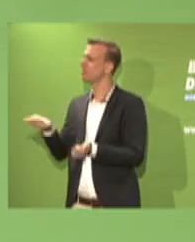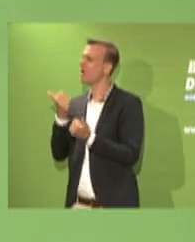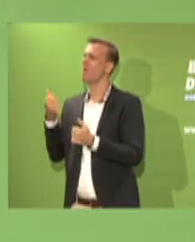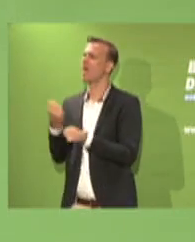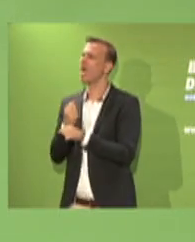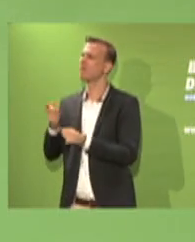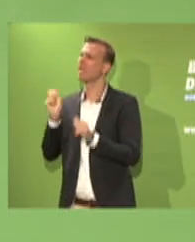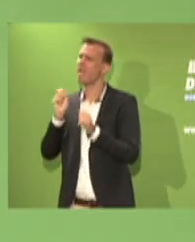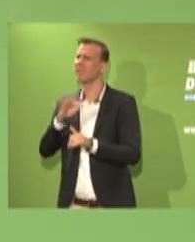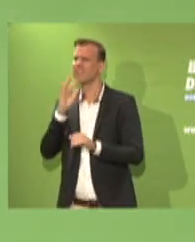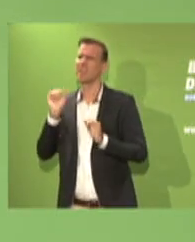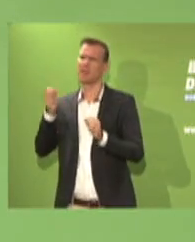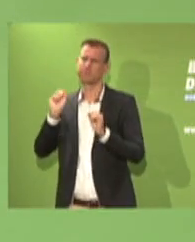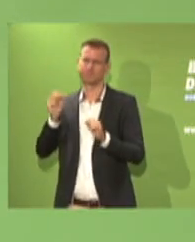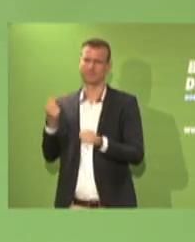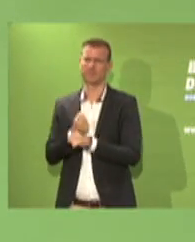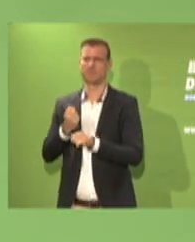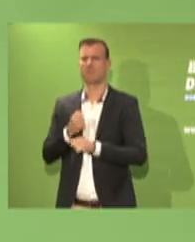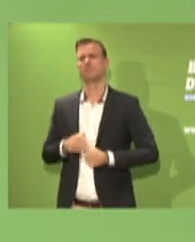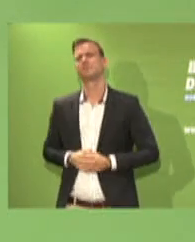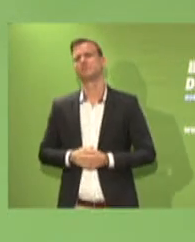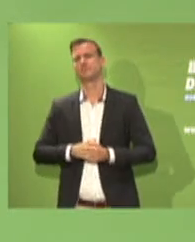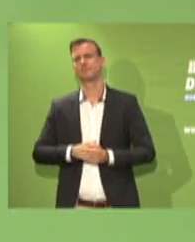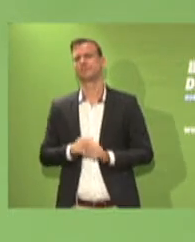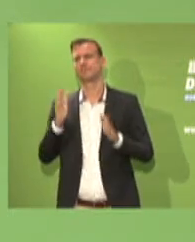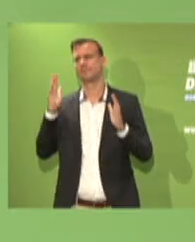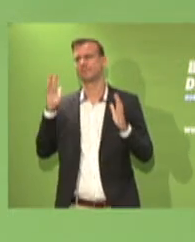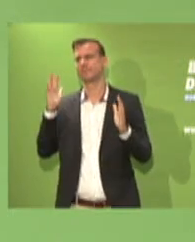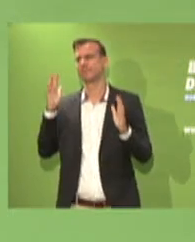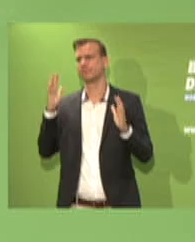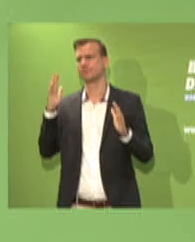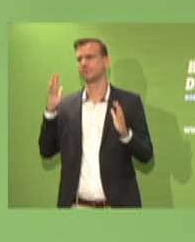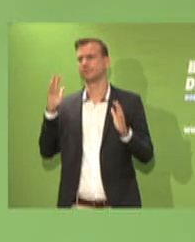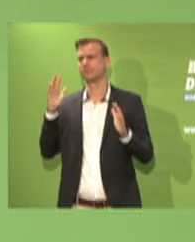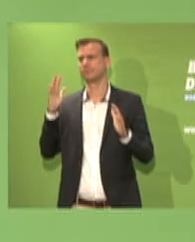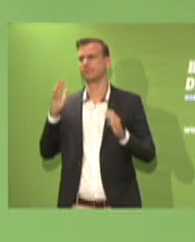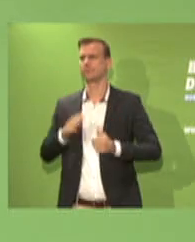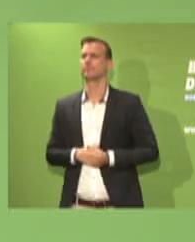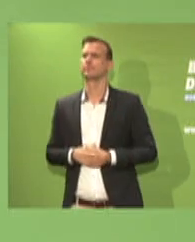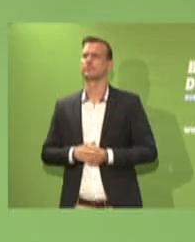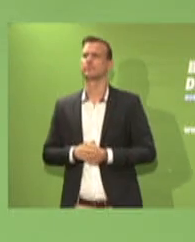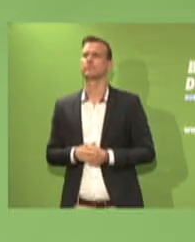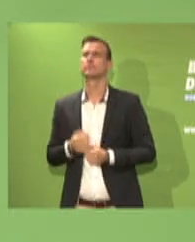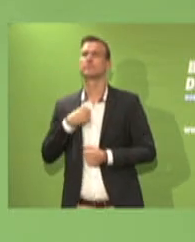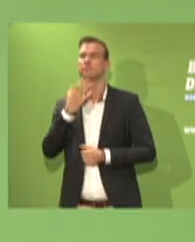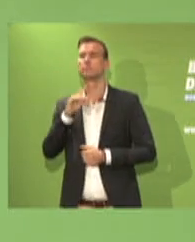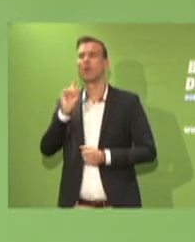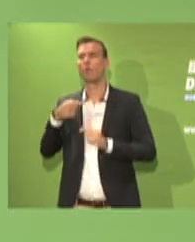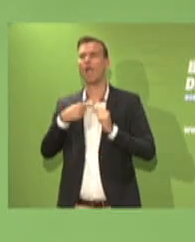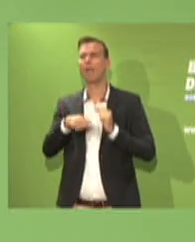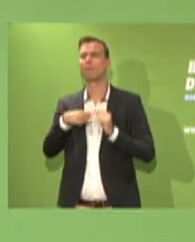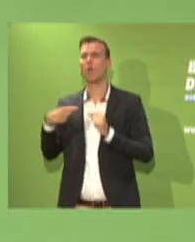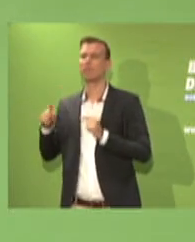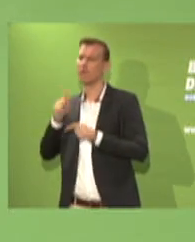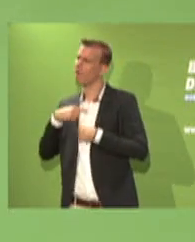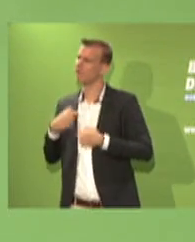Antrag gesteckt habt. Ich möchte auch ganz herzlich danken den Abgeordneten, die an